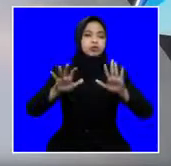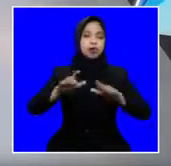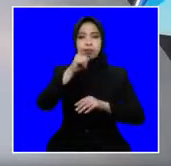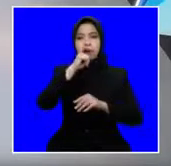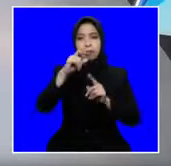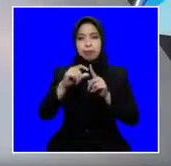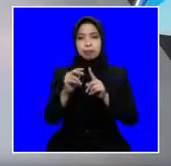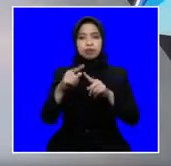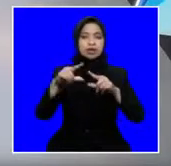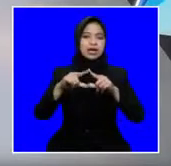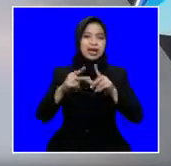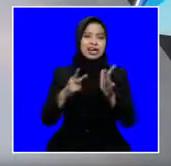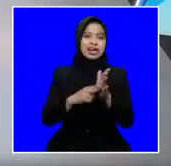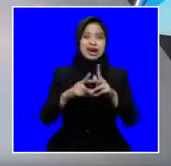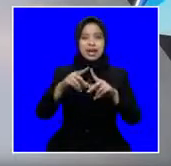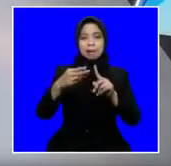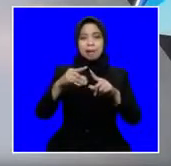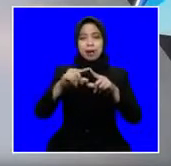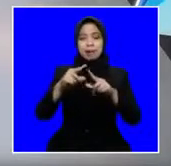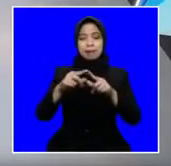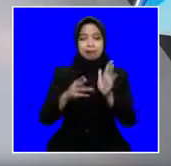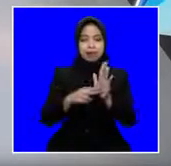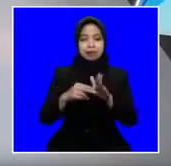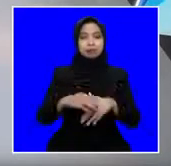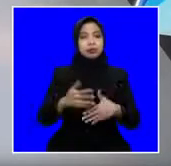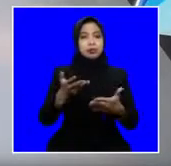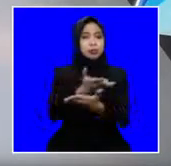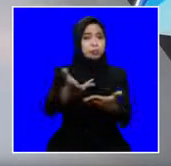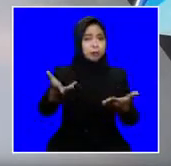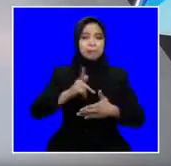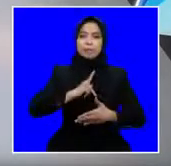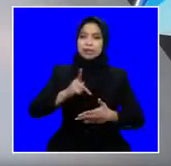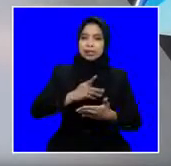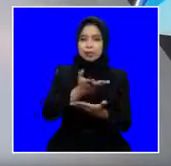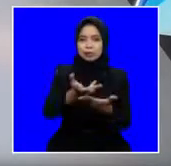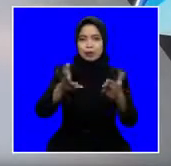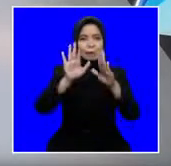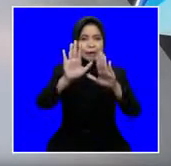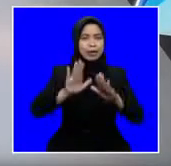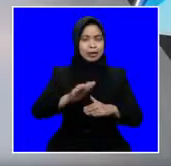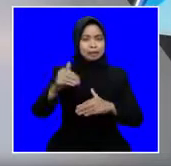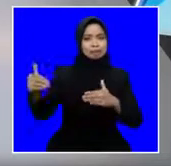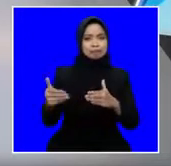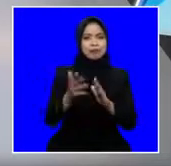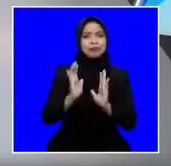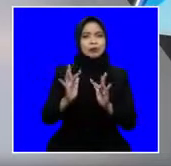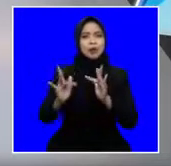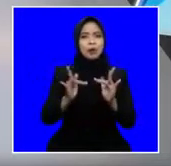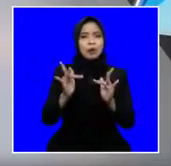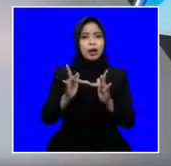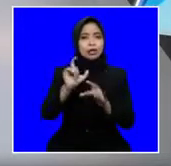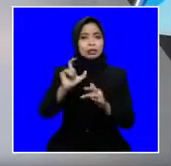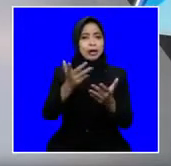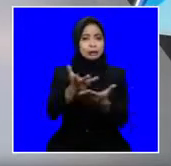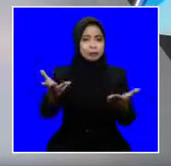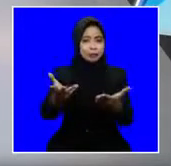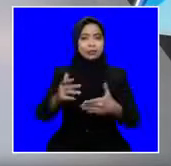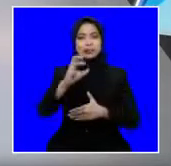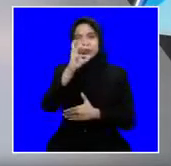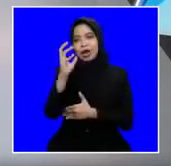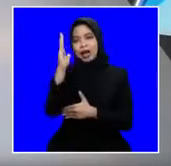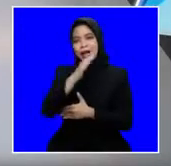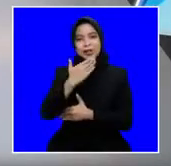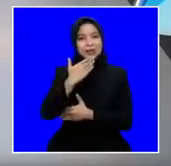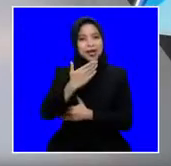Putra Nababan dan Andreas Hugo Pereira. Serta seluruh peserta dan rekan-rekan media yang telah bergabung secara virtual bersama kami sore